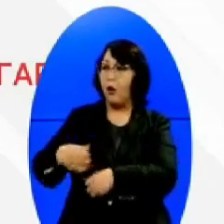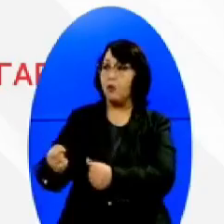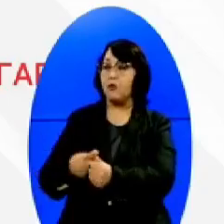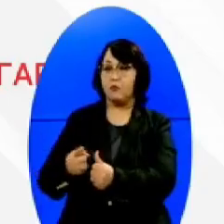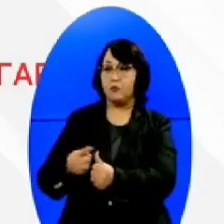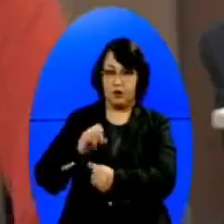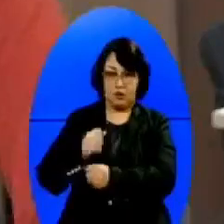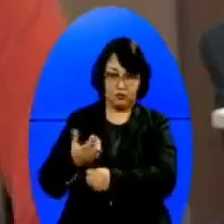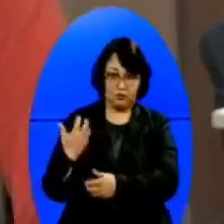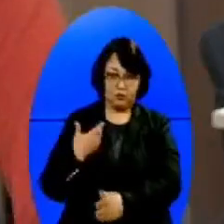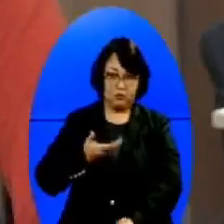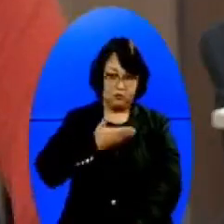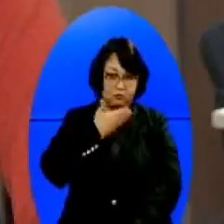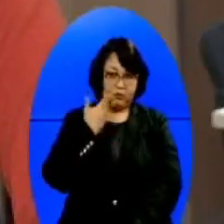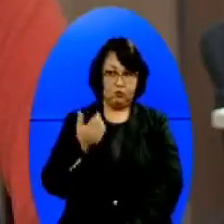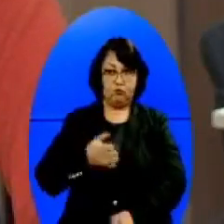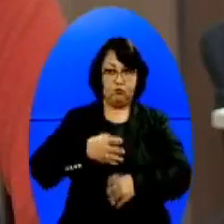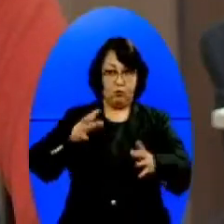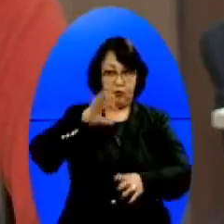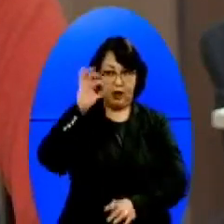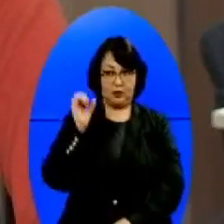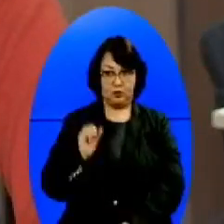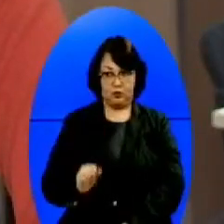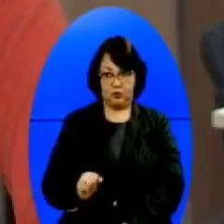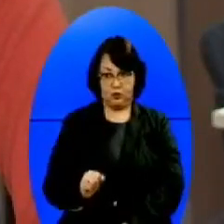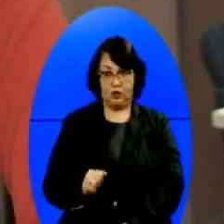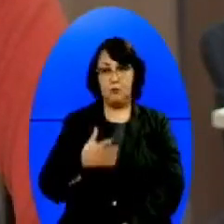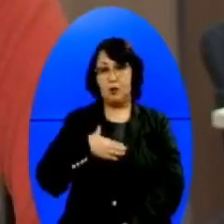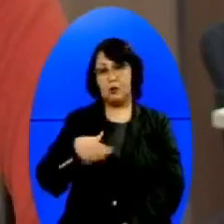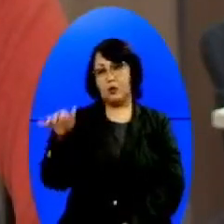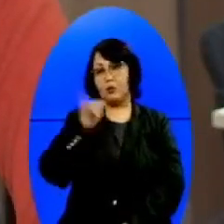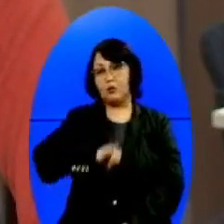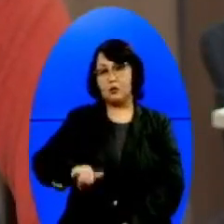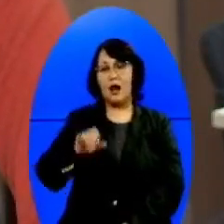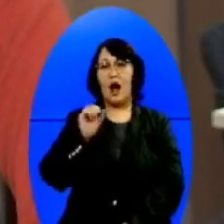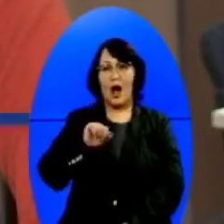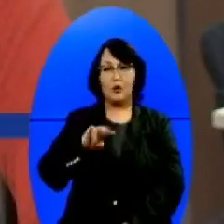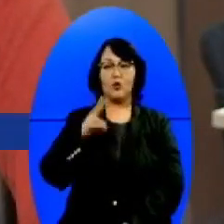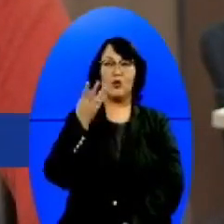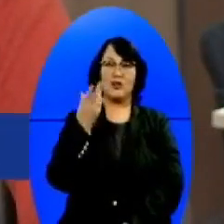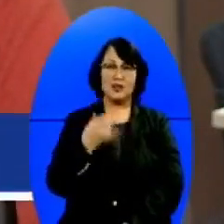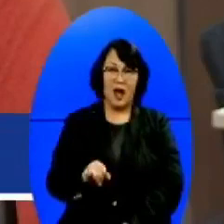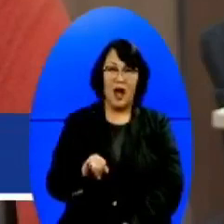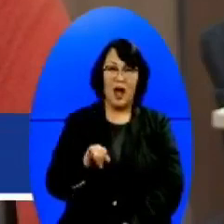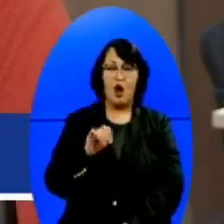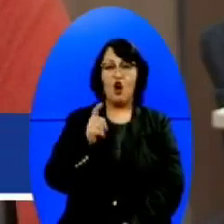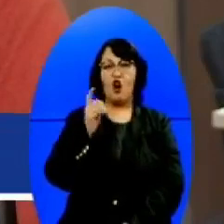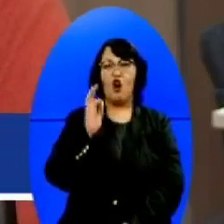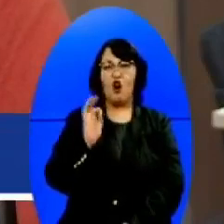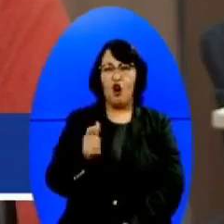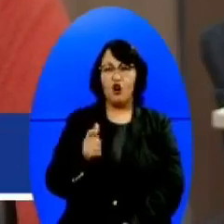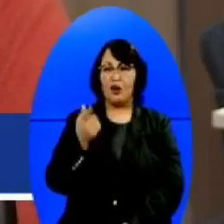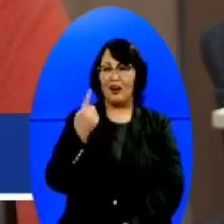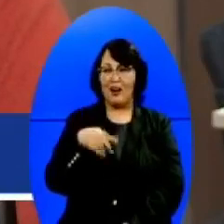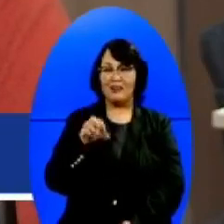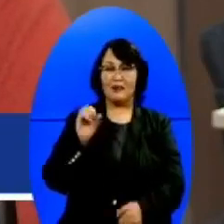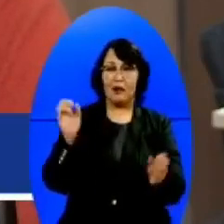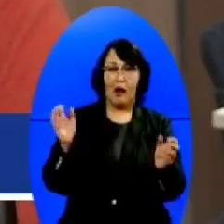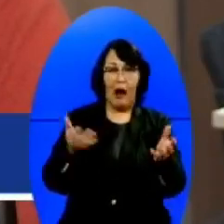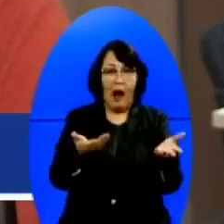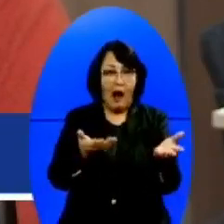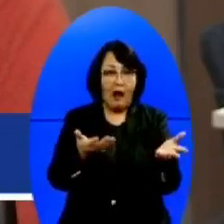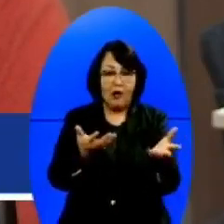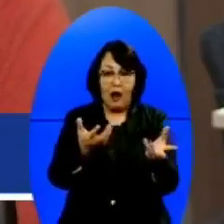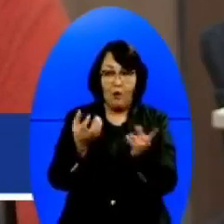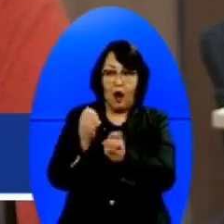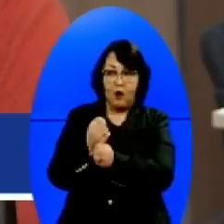байна. Манай улсад бол одоо яг аюултай хог хаягдлыг хүлээн авах цэг гэж бол байгуулагдаагүй байгаа шүү дээ. Аюултай хог хаягдлыг